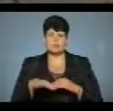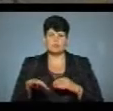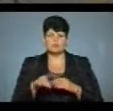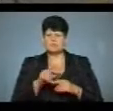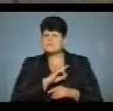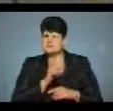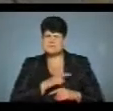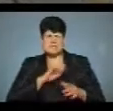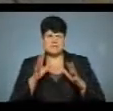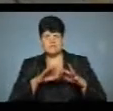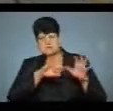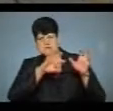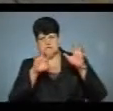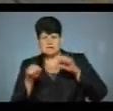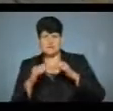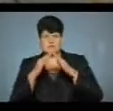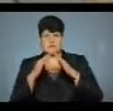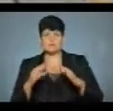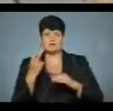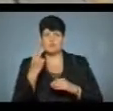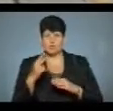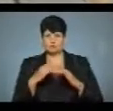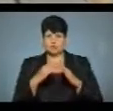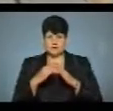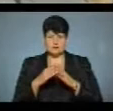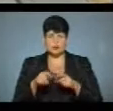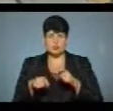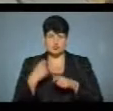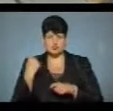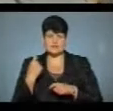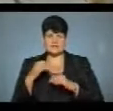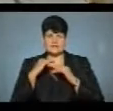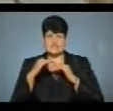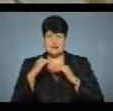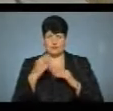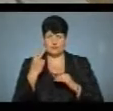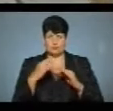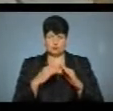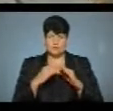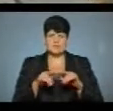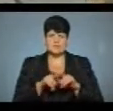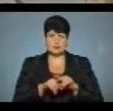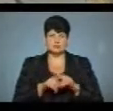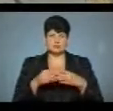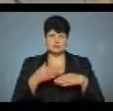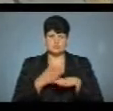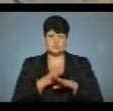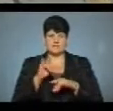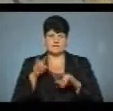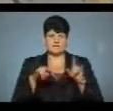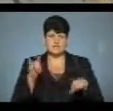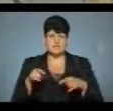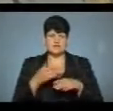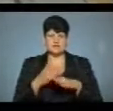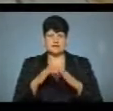сильний вітер зірвав дах із 2 будинків, пошкодив стелю у цих 2 будинках, також пошкодив вікна. І частина